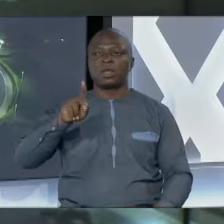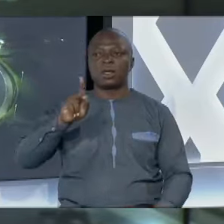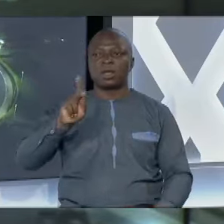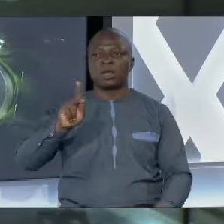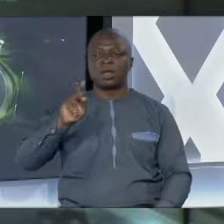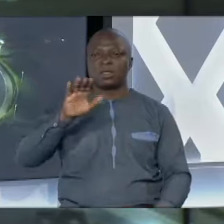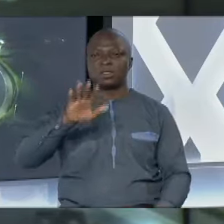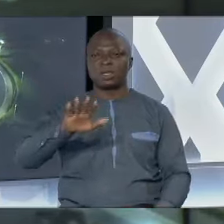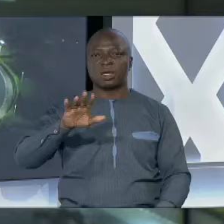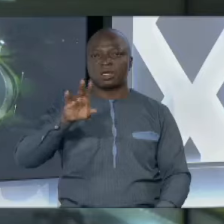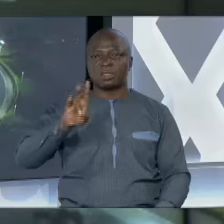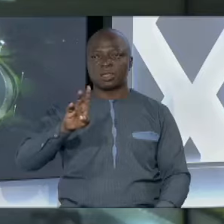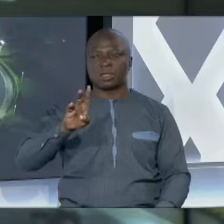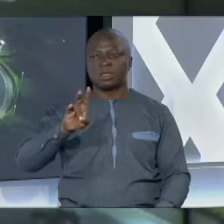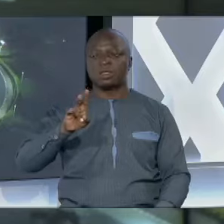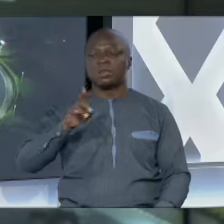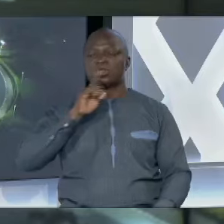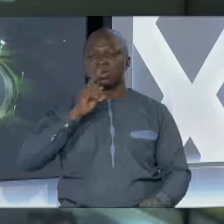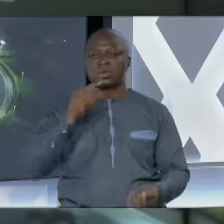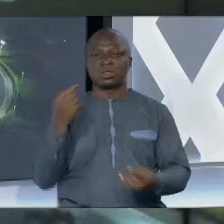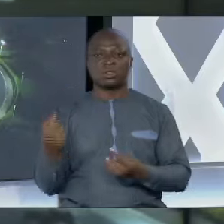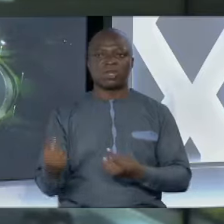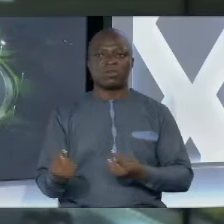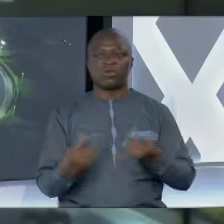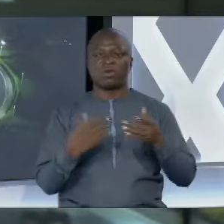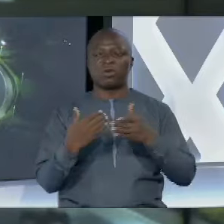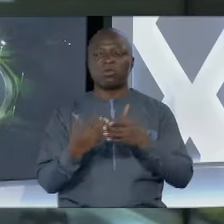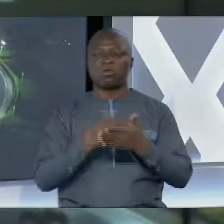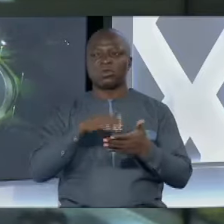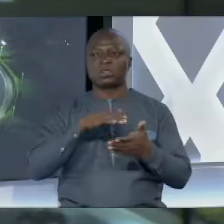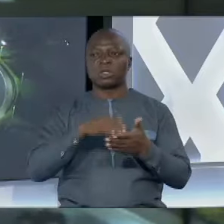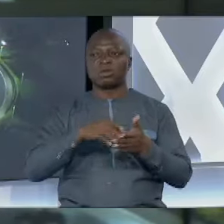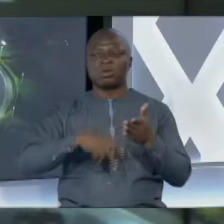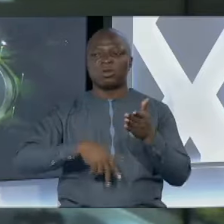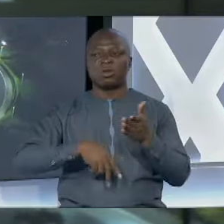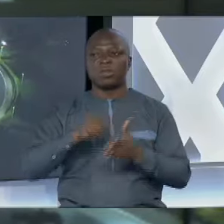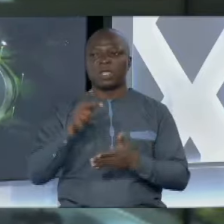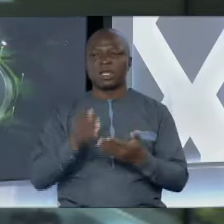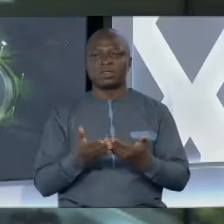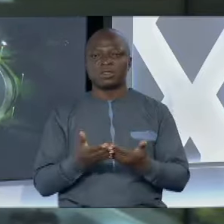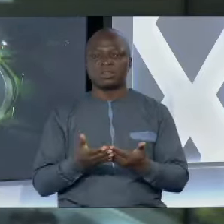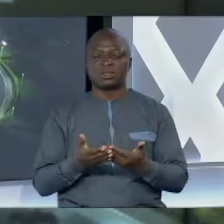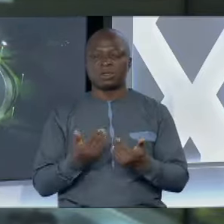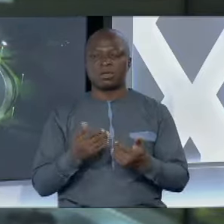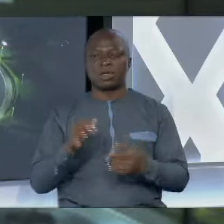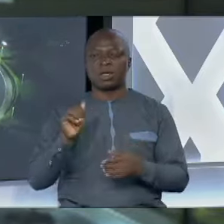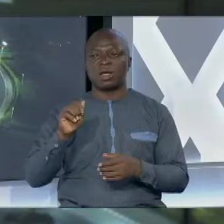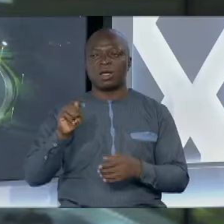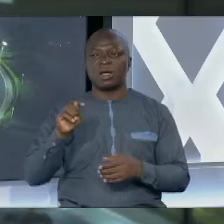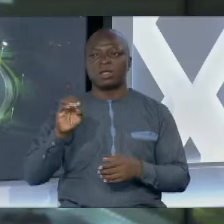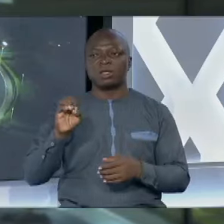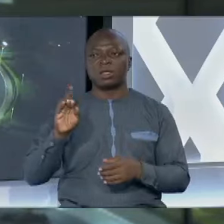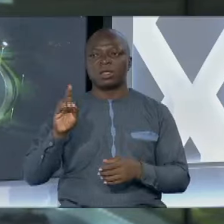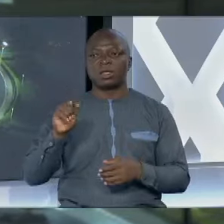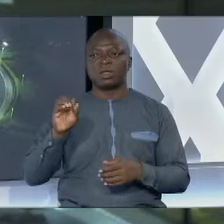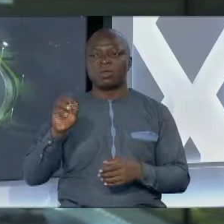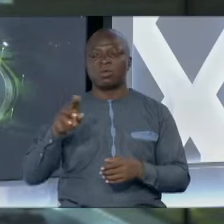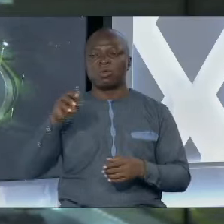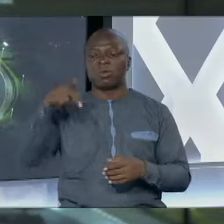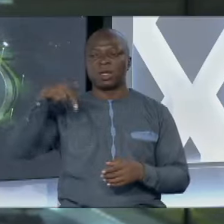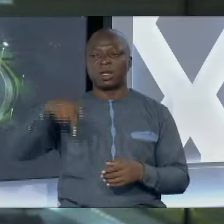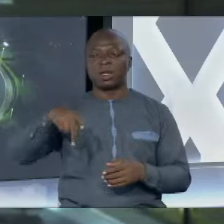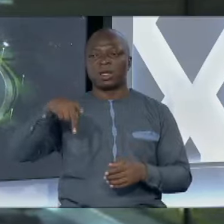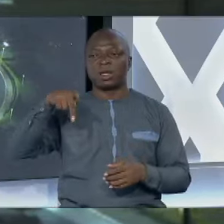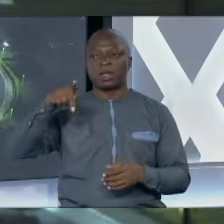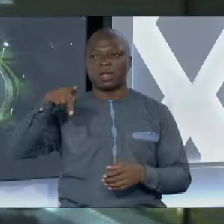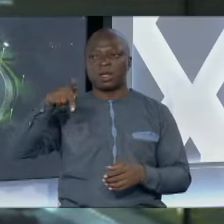plus 500 seront transférés au nouveau poste de péage moderne d'Atetou au PK58 à